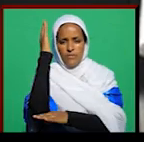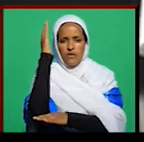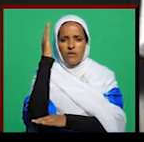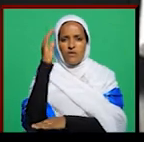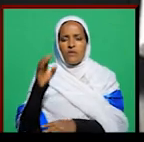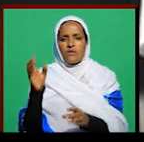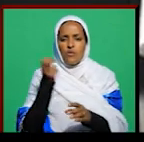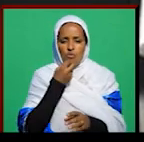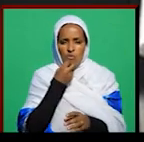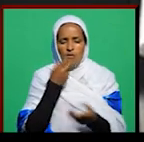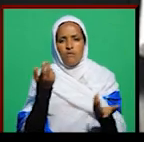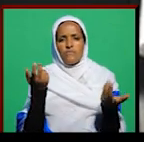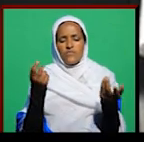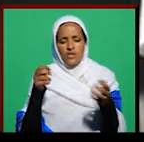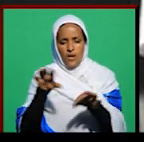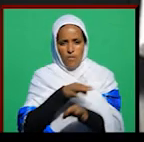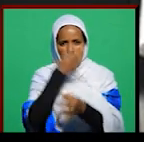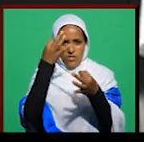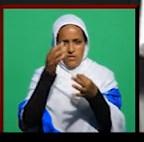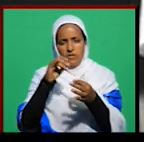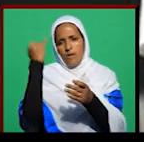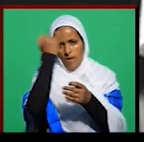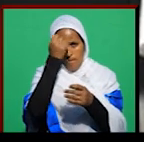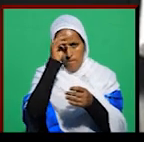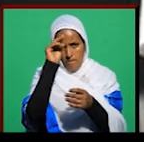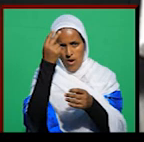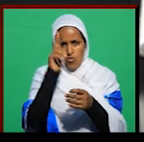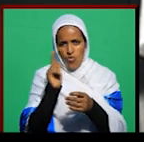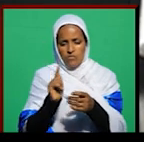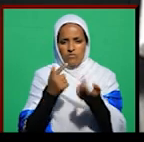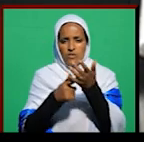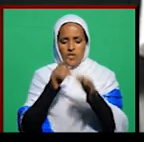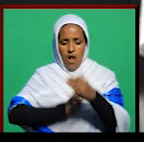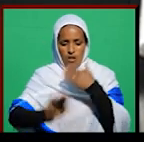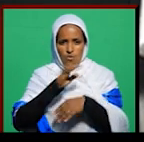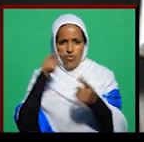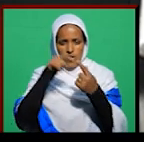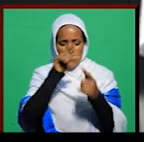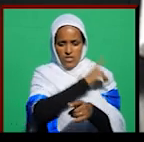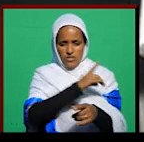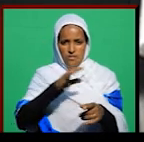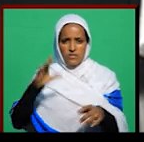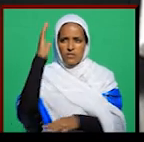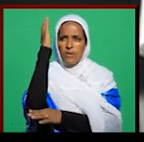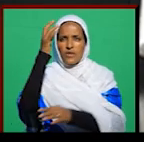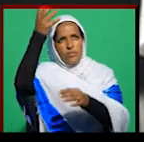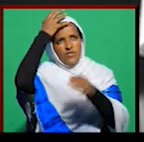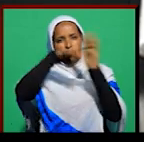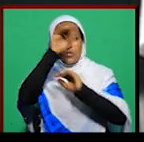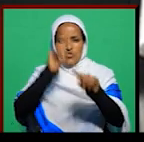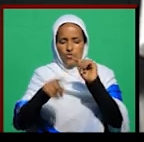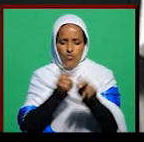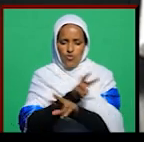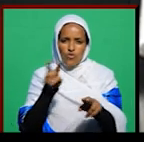ከውሃና ከመንፈስ ያልተወለደ መንፈስ ያለው ሜሮንን ነው። መንፈስ ቅዱስ በሜሮን አማካኝነት ስለሚሰጥ ማለት ነው። ከውሃና ከመንፈስ ያልተወለደ ወደ እግዚአብሔር መንግስት ሊገባ አይችልም።